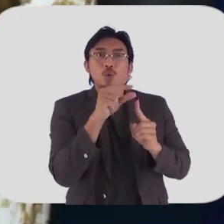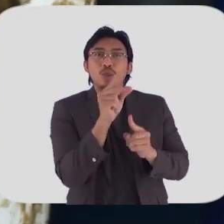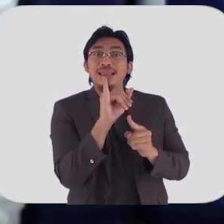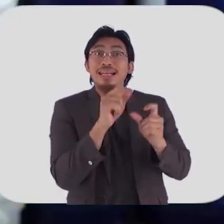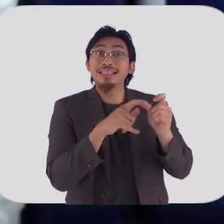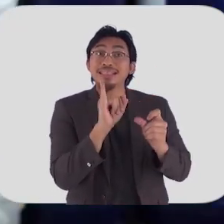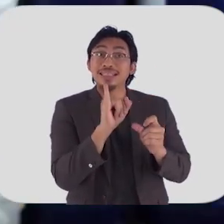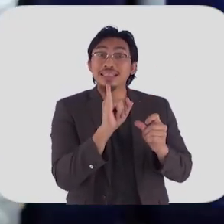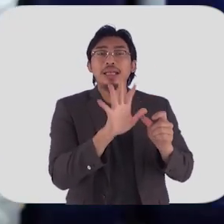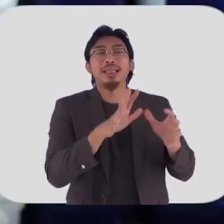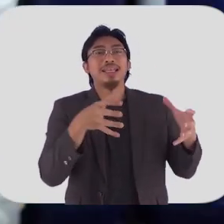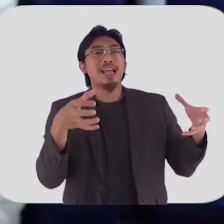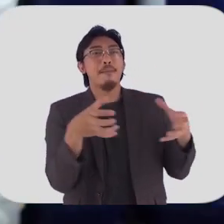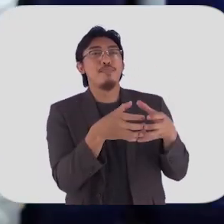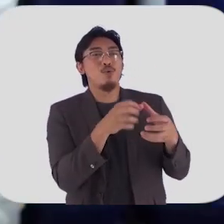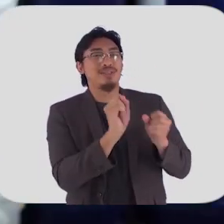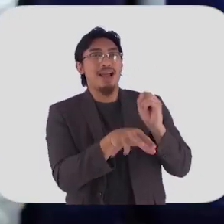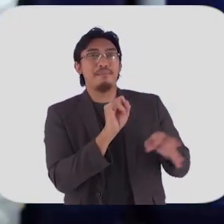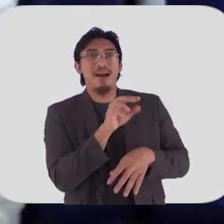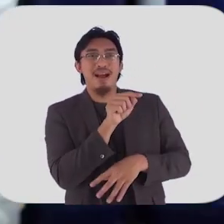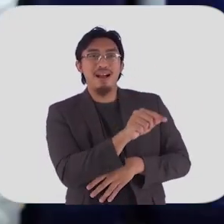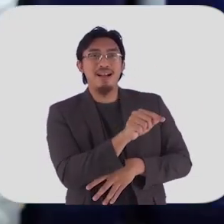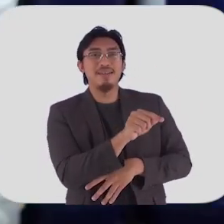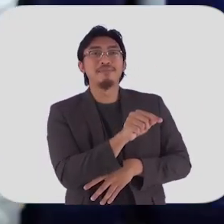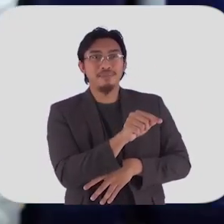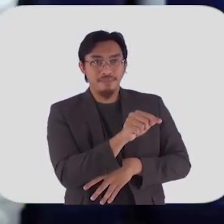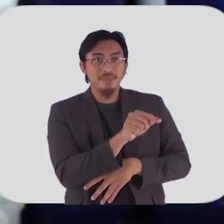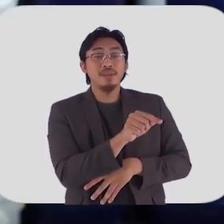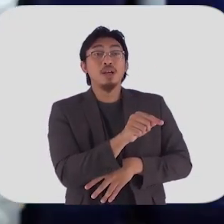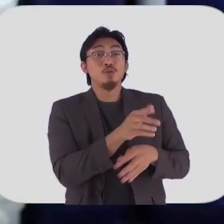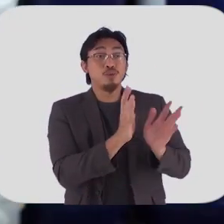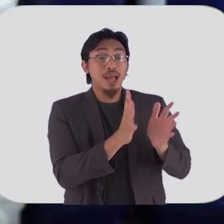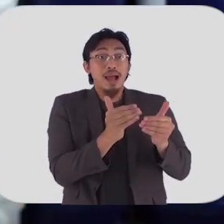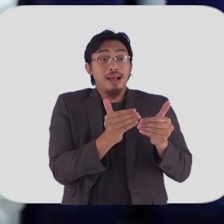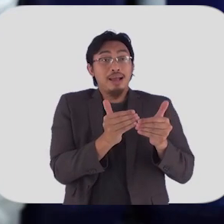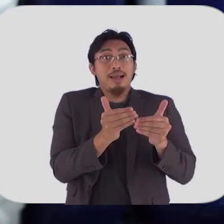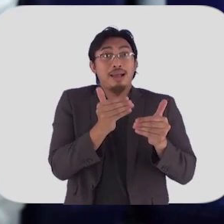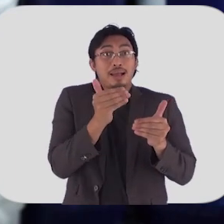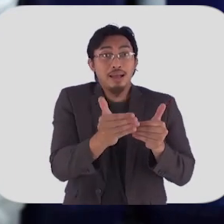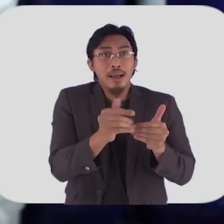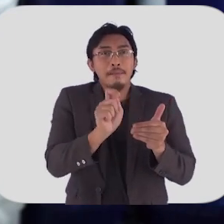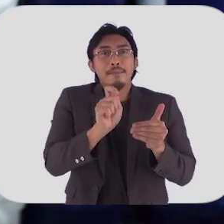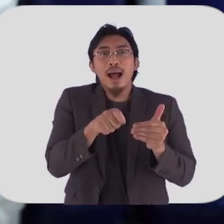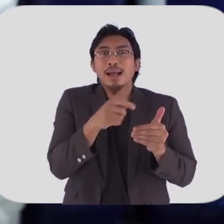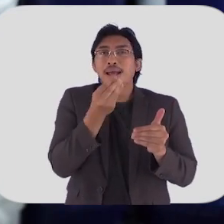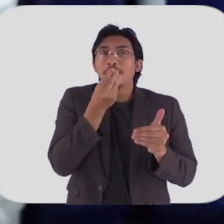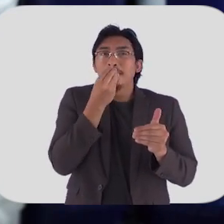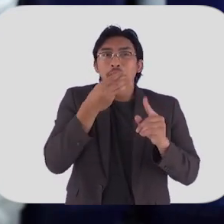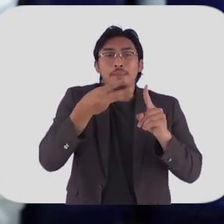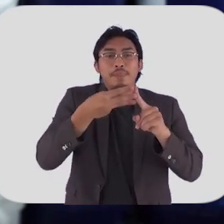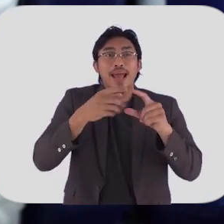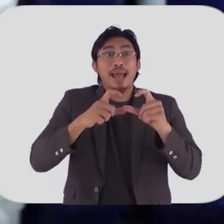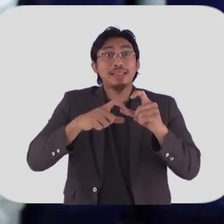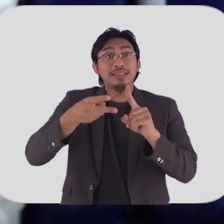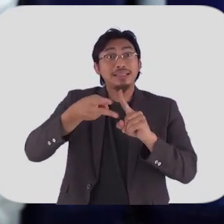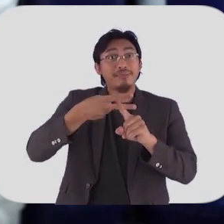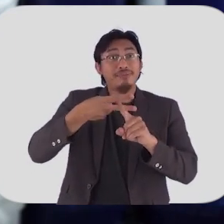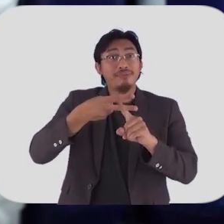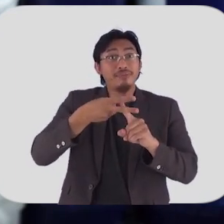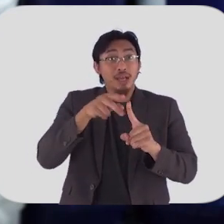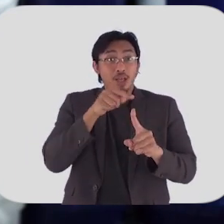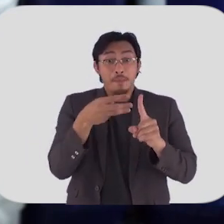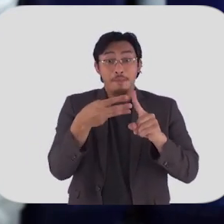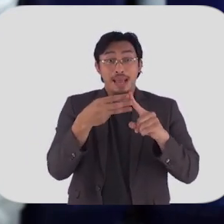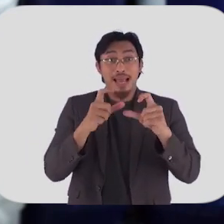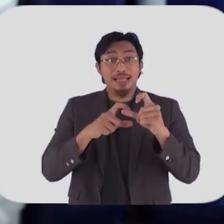ya. Artinya kita menggabungkan komposisi sampah tersebut, kemudian kita gunakan untuk pakan BSF gitu ya,